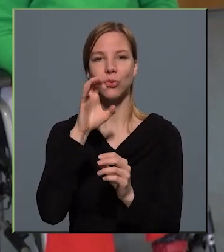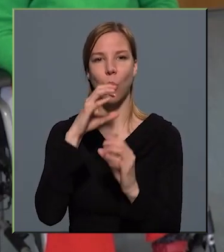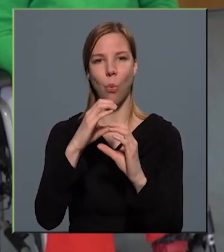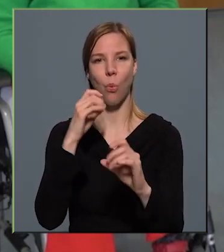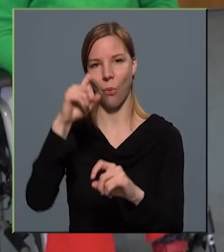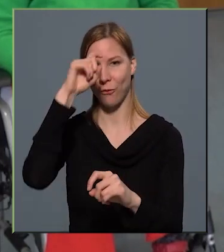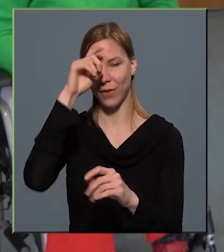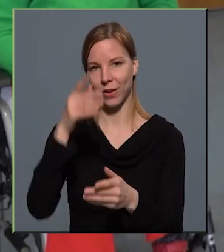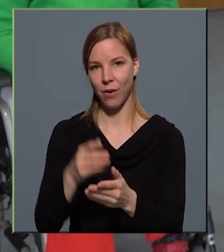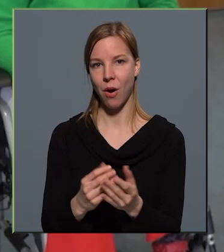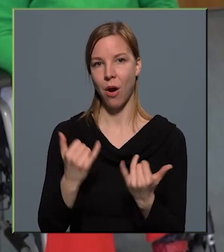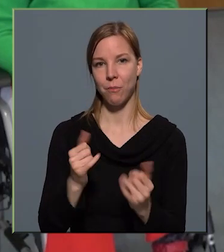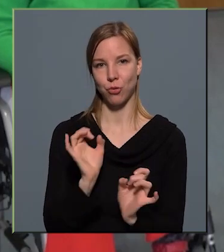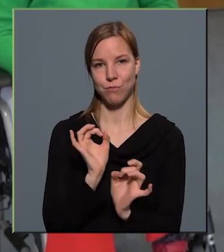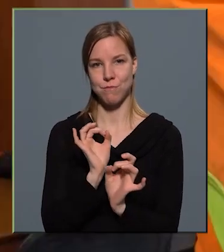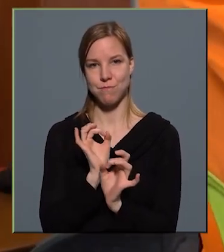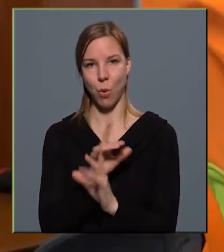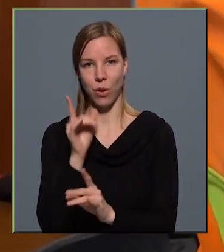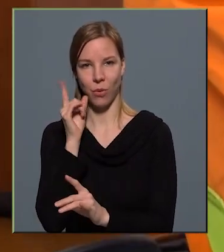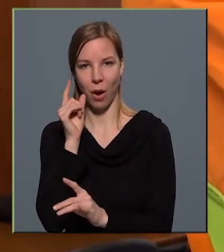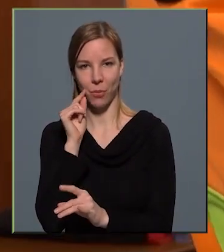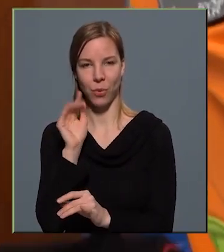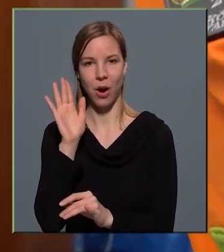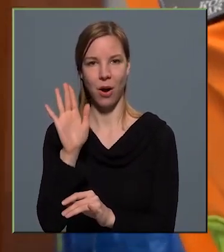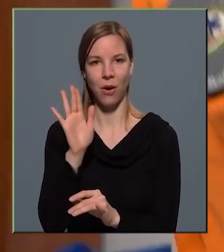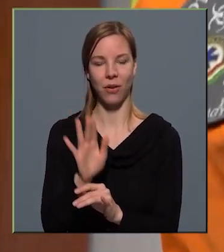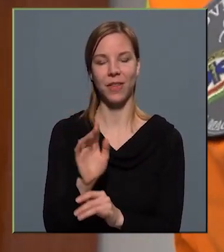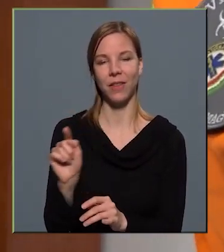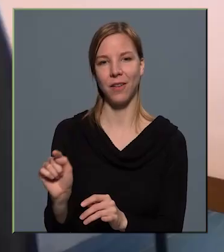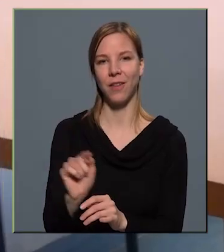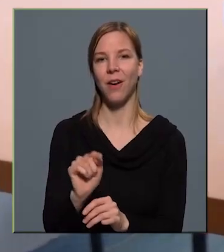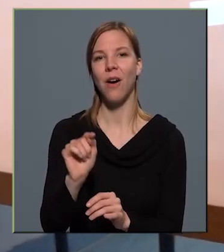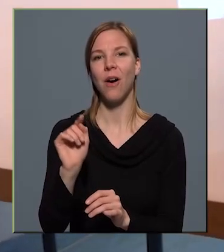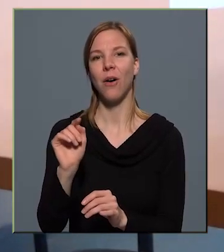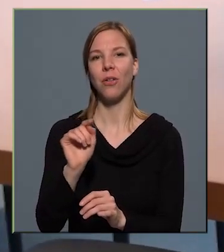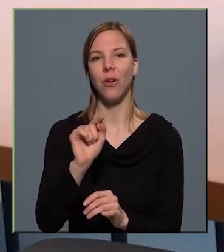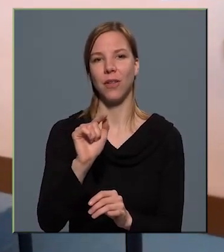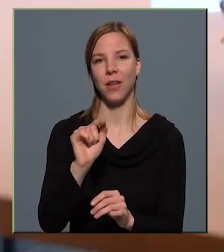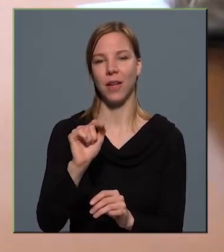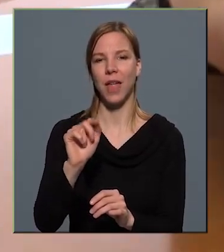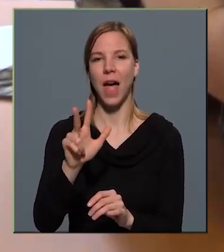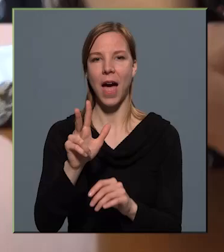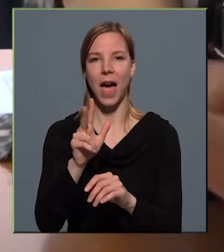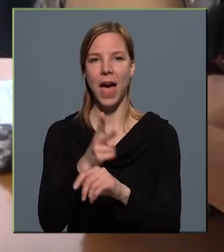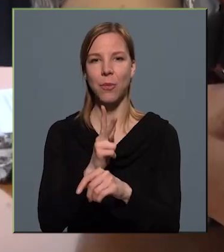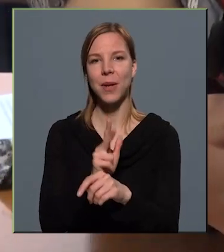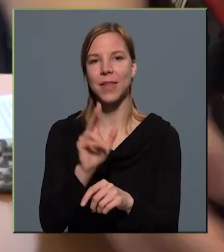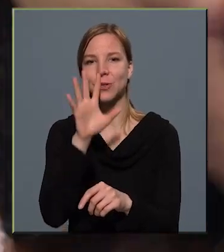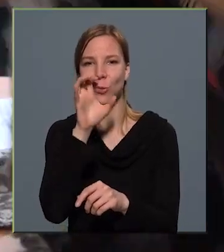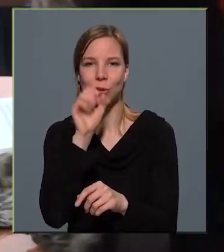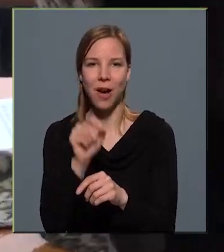jelen pillanatban is boldog apuka, otthon 2-3 hetes kiskutya várja, illetve a